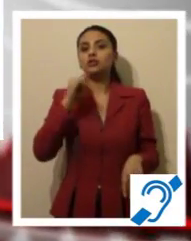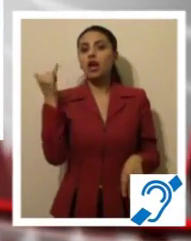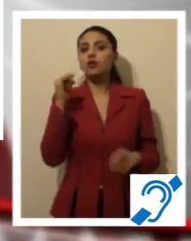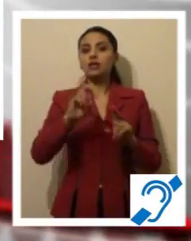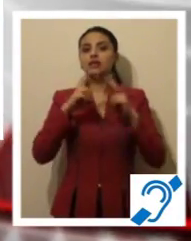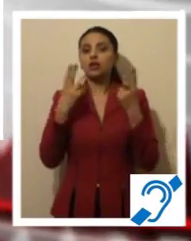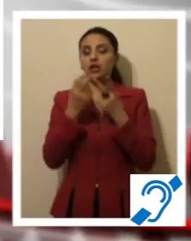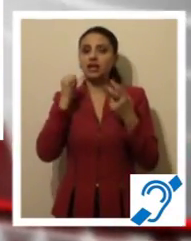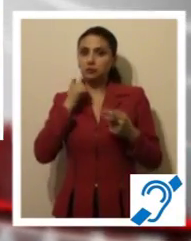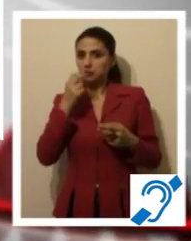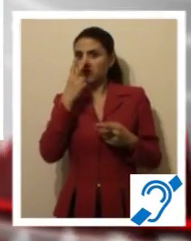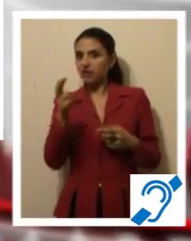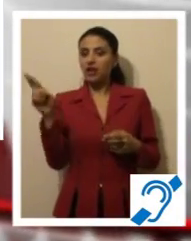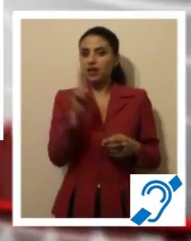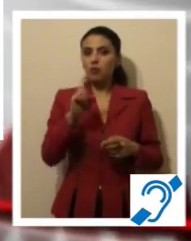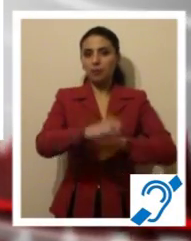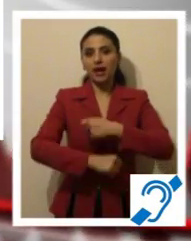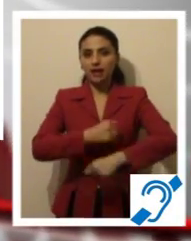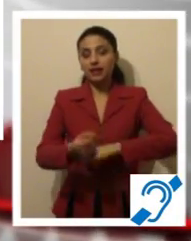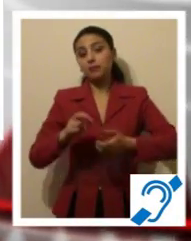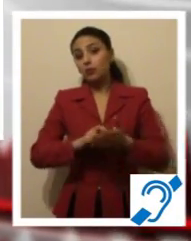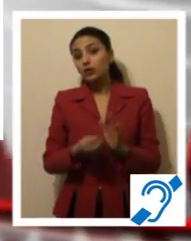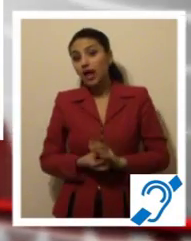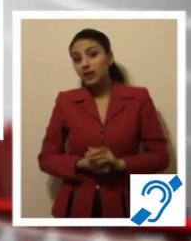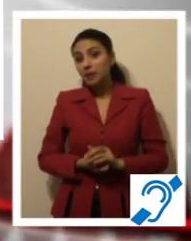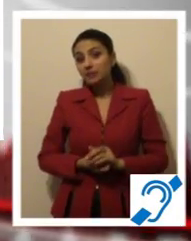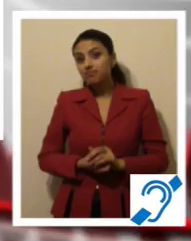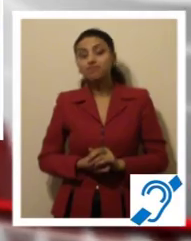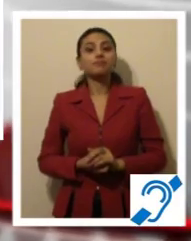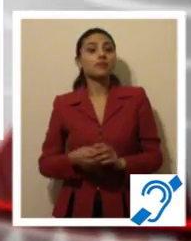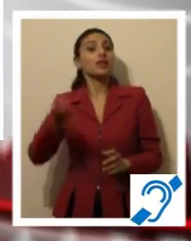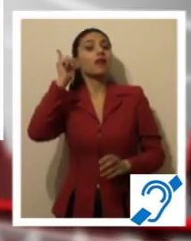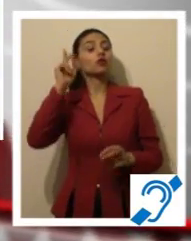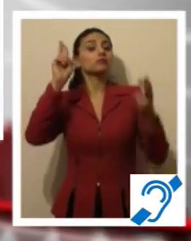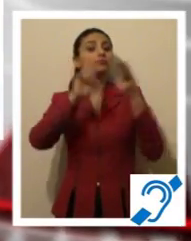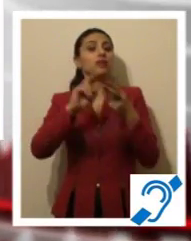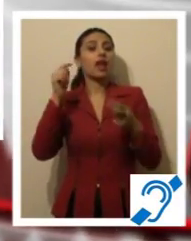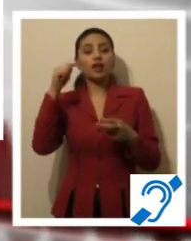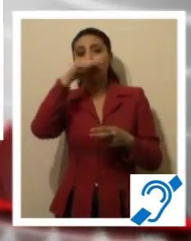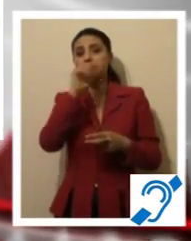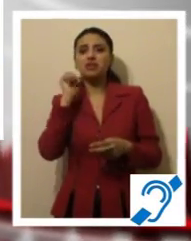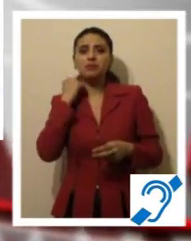stadionul municipal în vederea reluării pregătirilor din această perioadă. De la reunirea echipei vor lipsi George